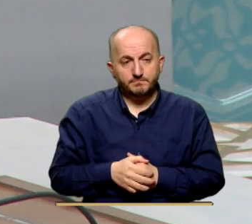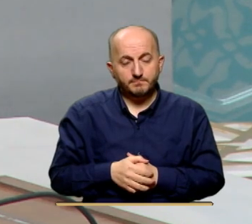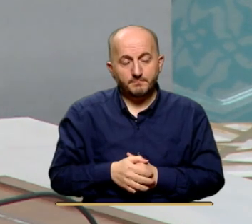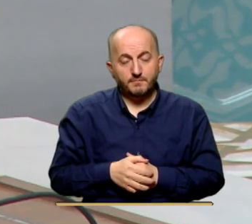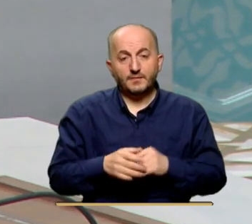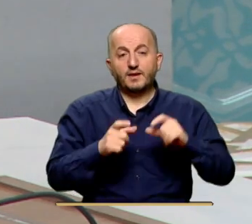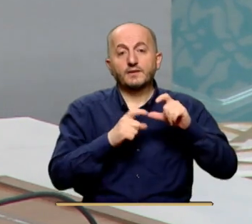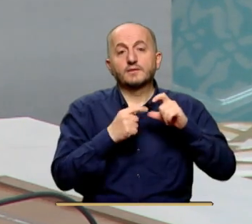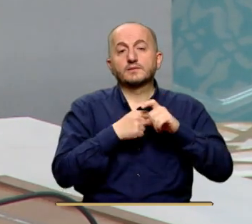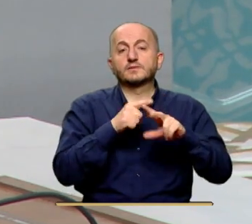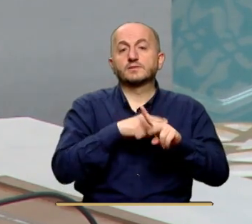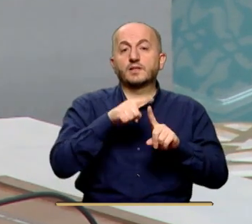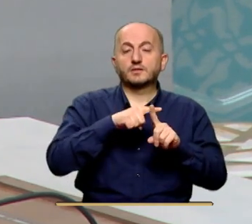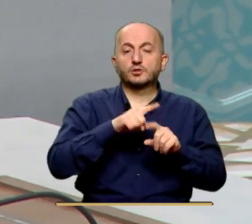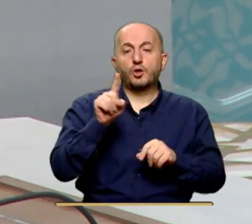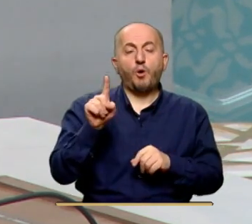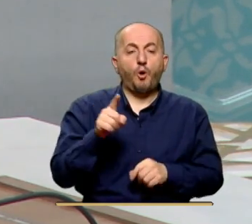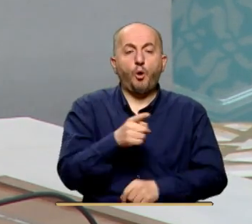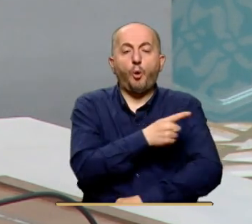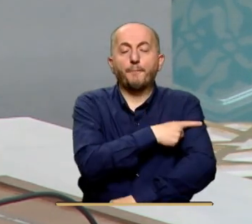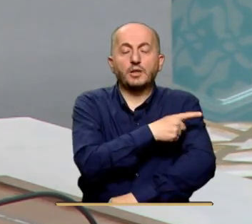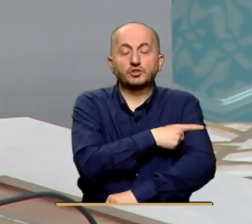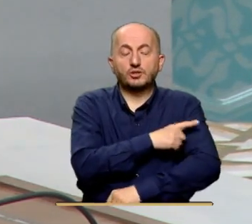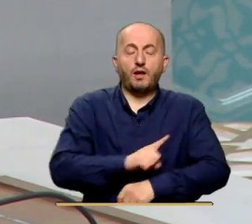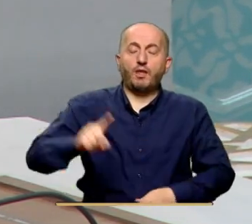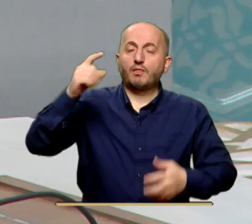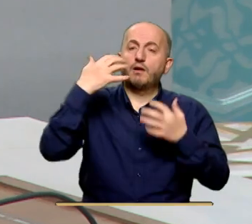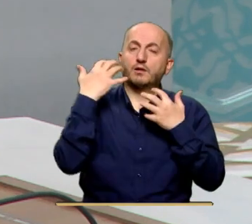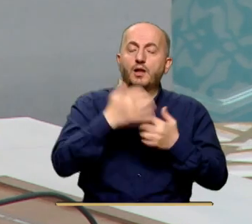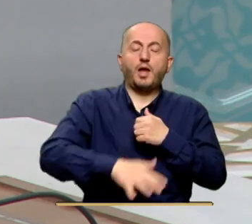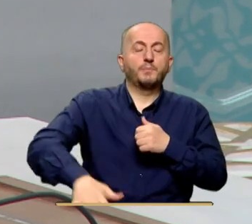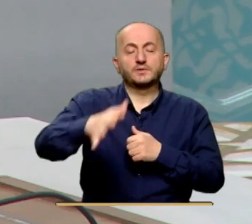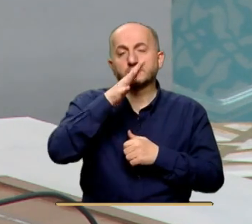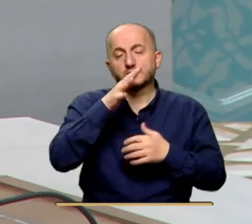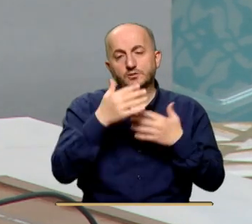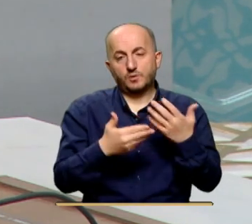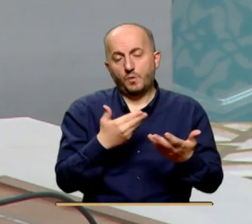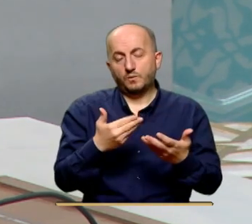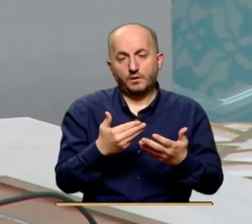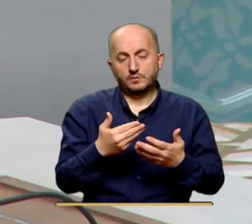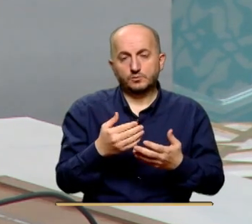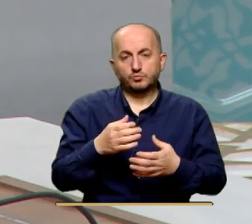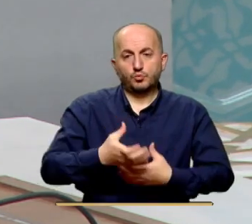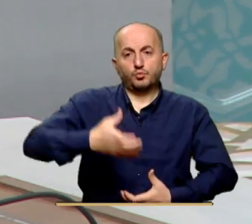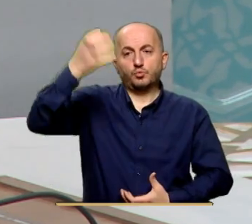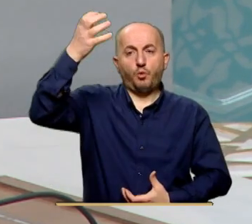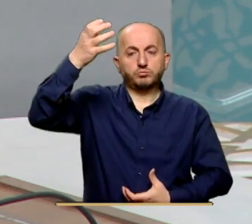Seyit Onbaşı, Allah gani gani rahmet eylesin, hepinizin bildiği hadise, değil mi? Topun